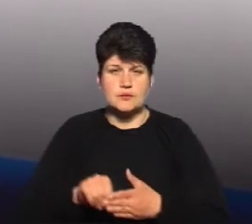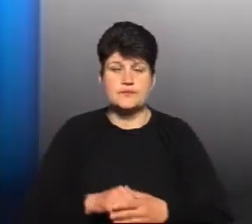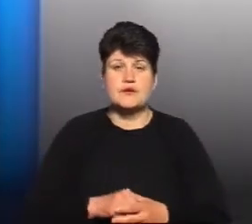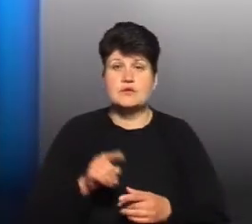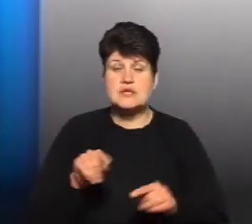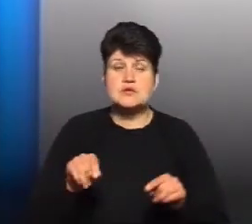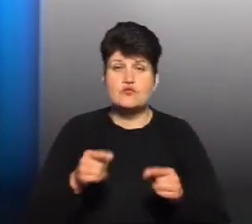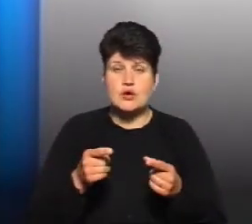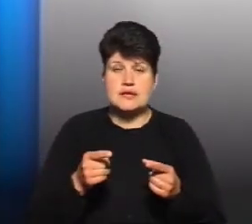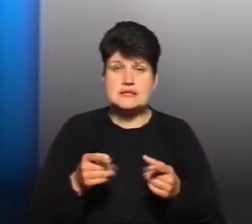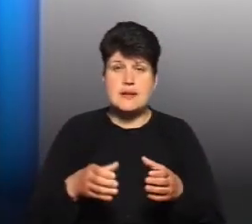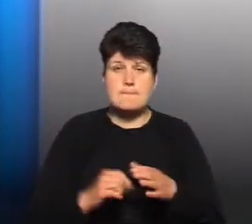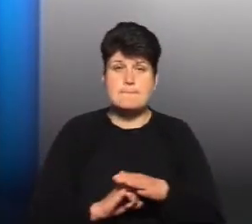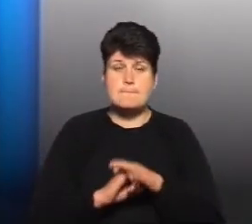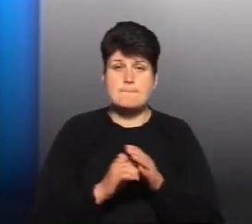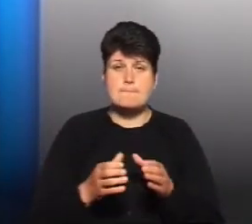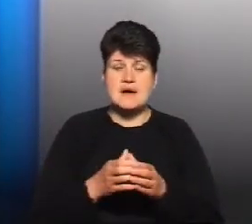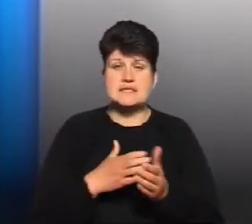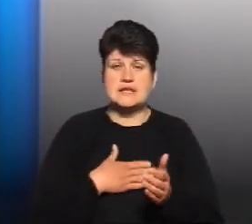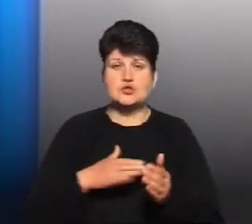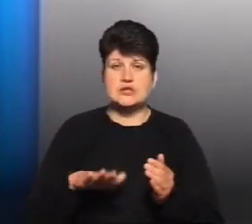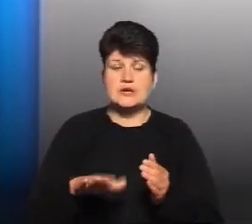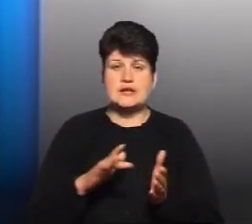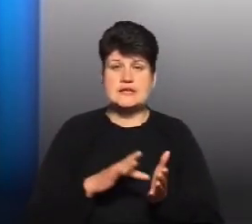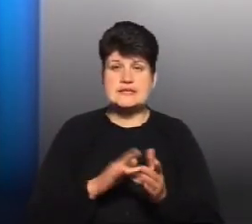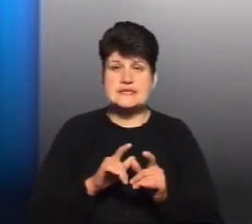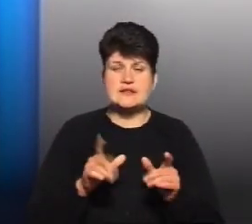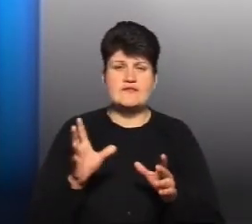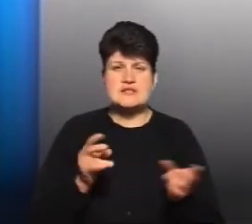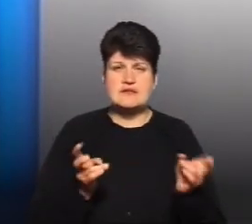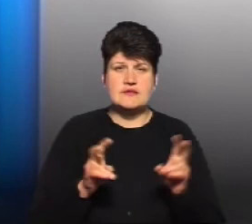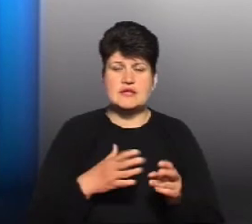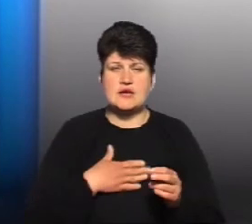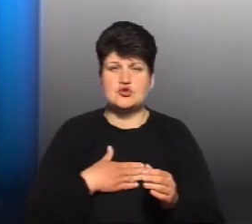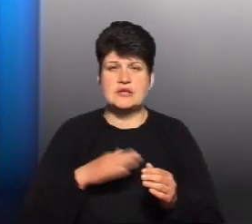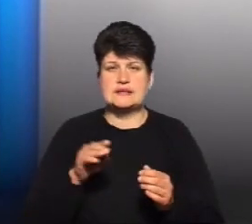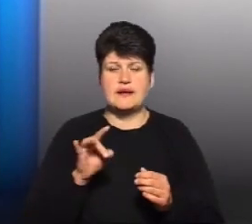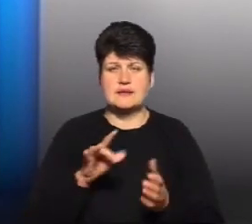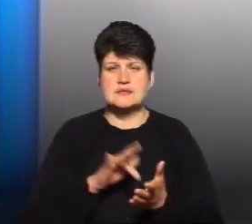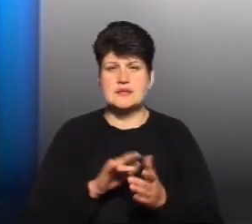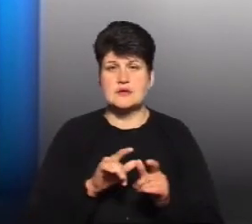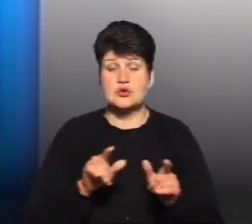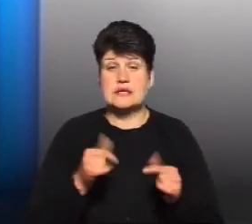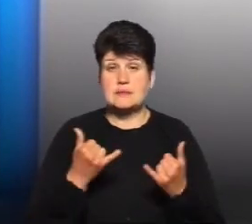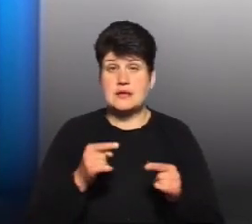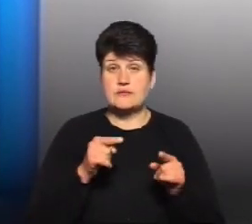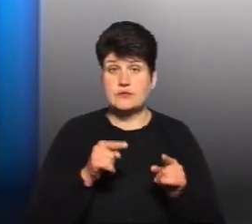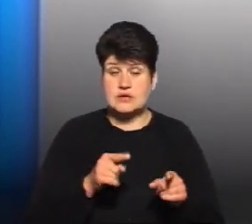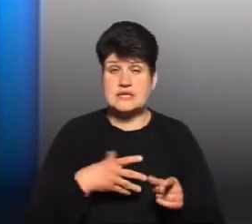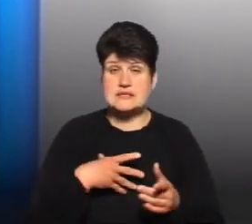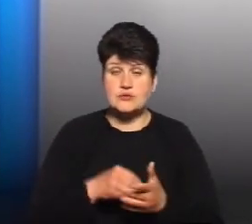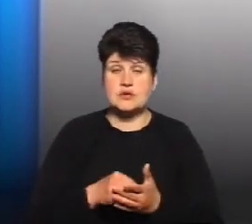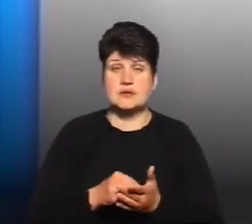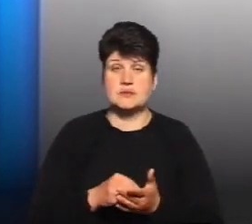створилися на базі нашого територіального центру, це є всі відвідувачі нашого центру, і тепер вони вже своїми репертуарами,